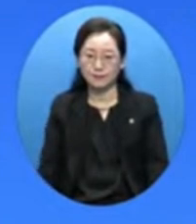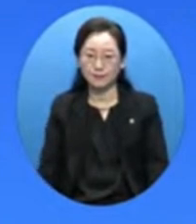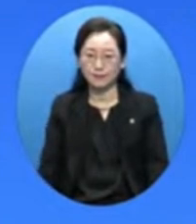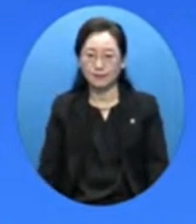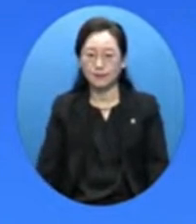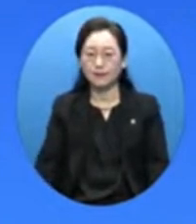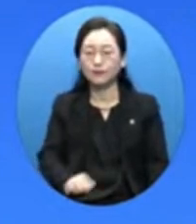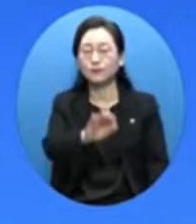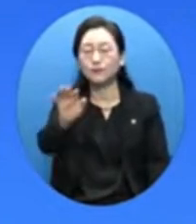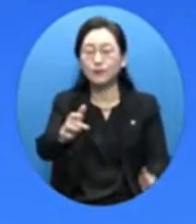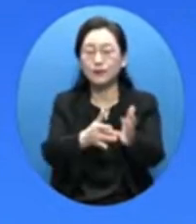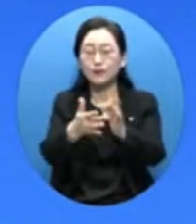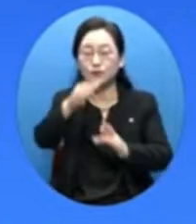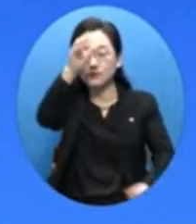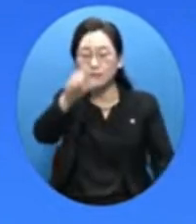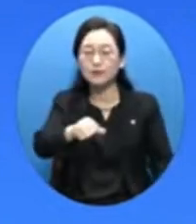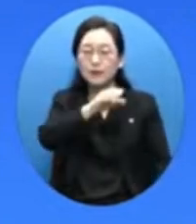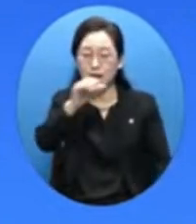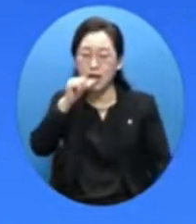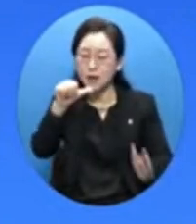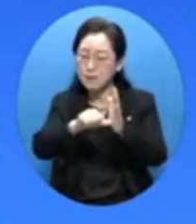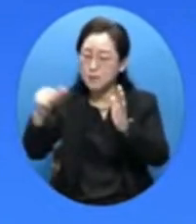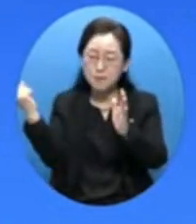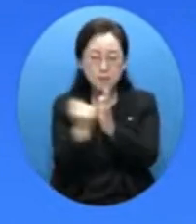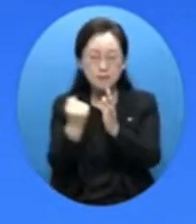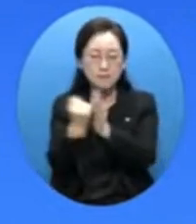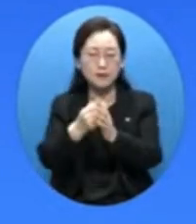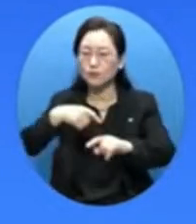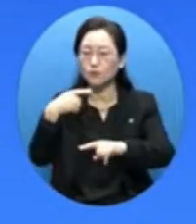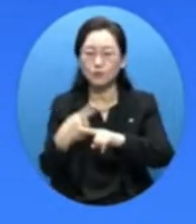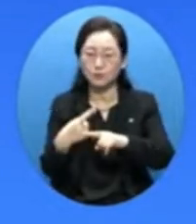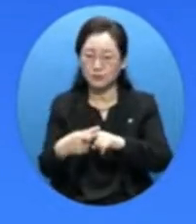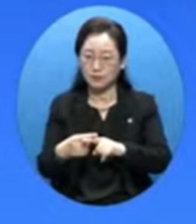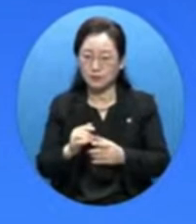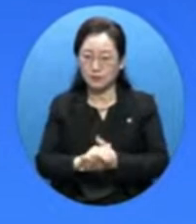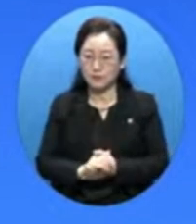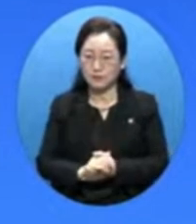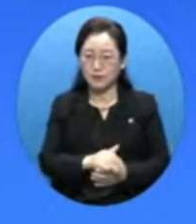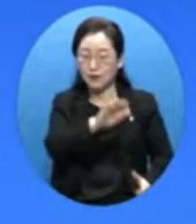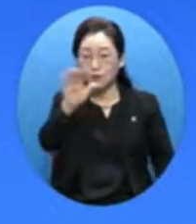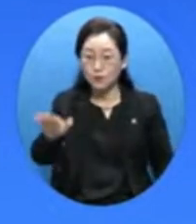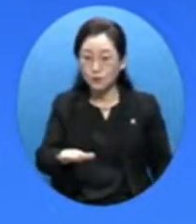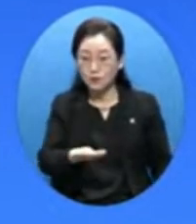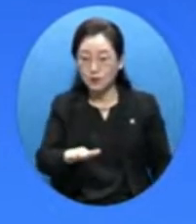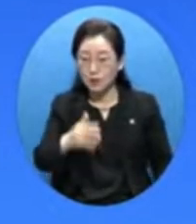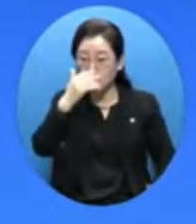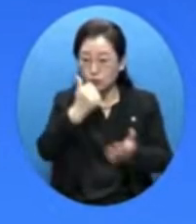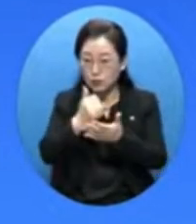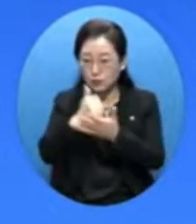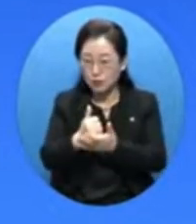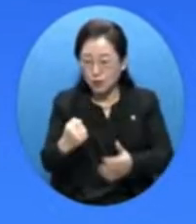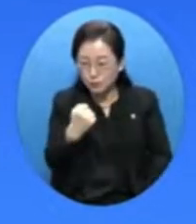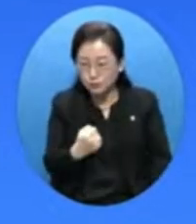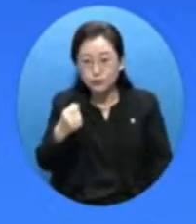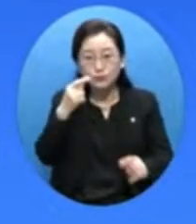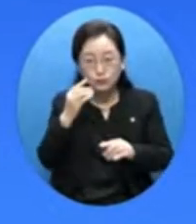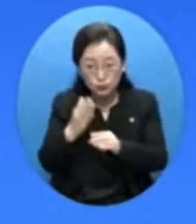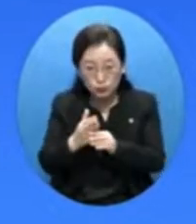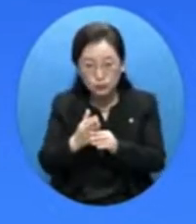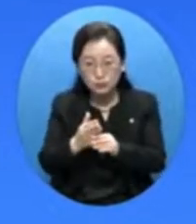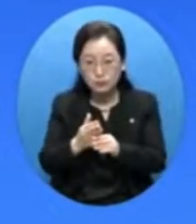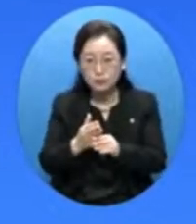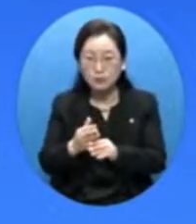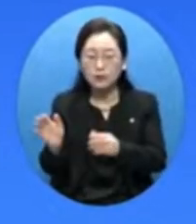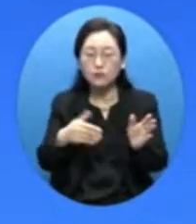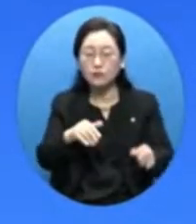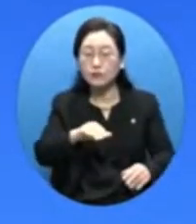이것은 우리가 예수님을 십자가에 다시 못 박은가 다름이 없습니다. 우리가 아직도 죄 가운데 머물러 있다면 우리는 예수님을